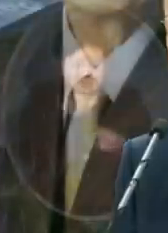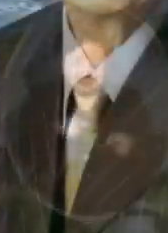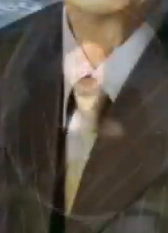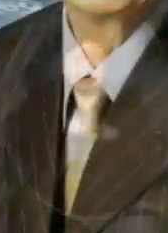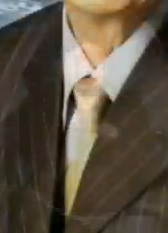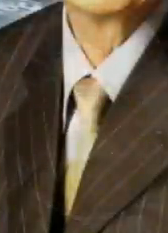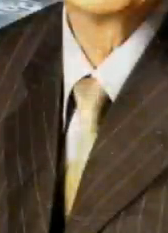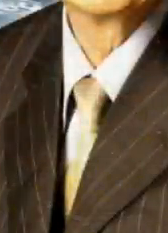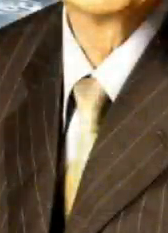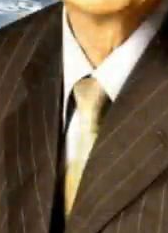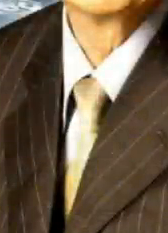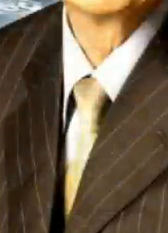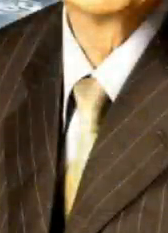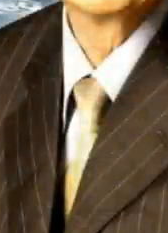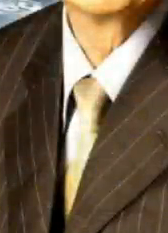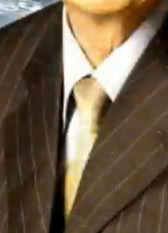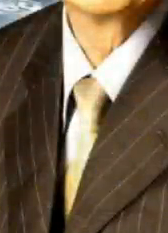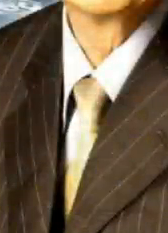것입니다